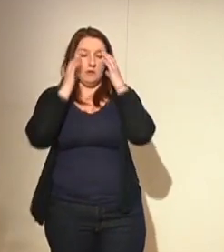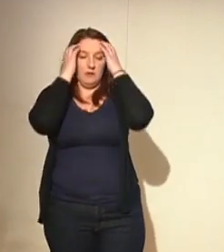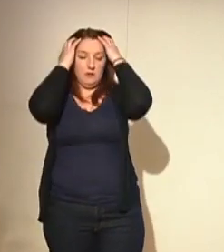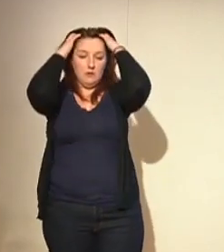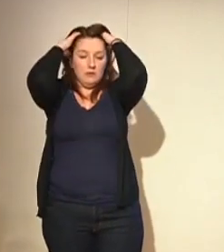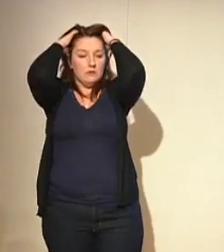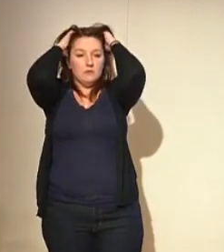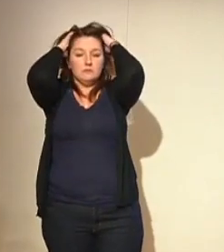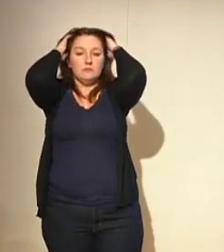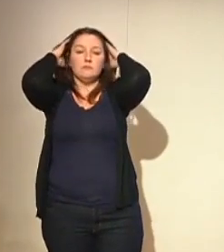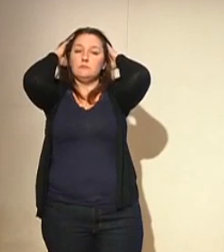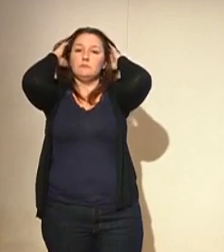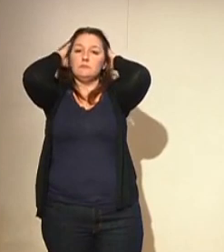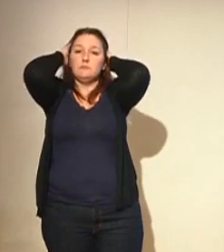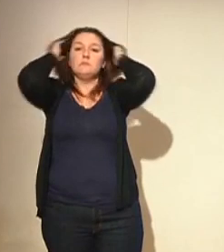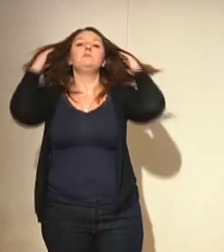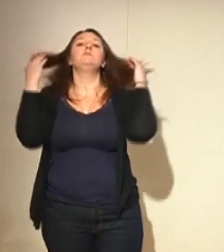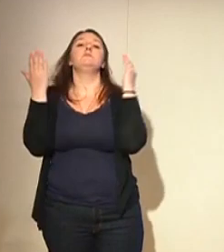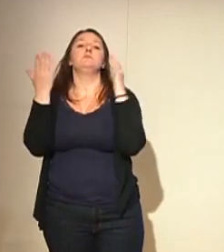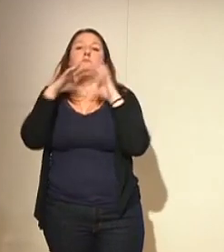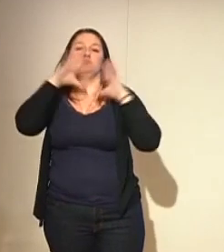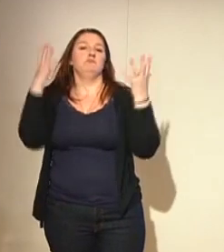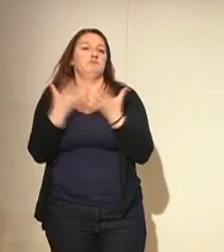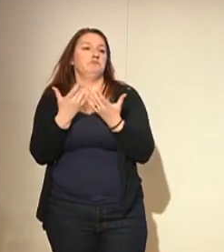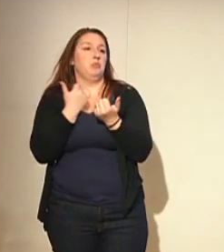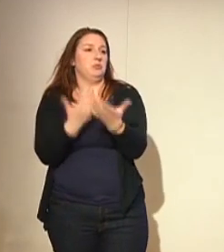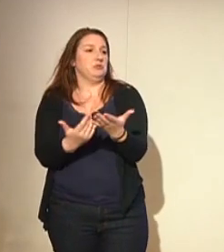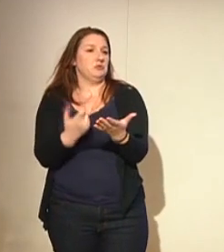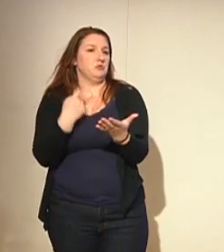devons c'est tout pour cette délibération il me semble